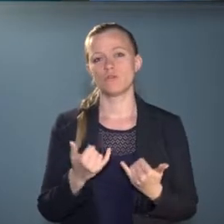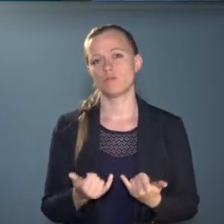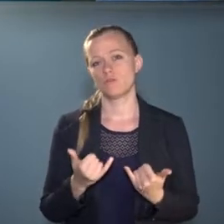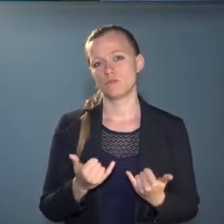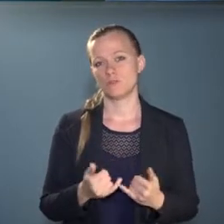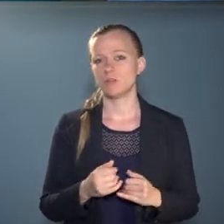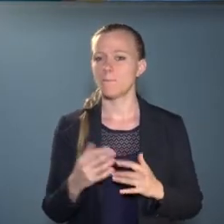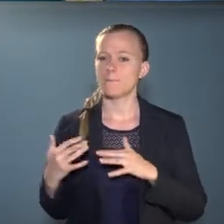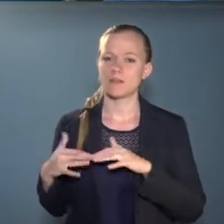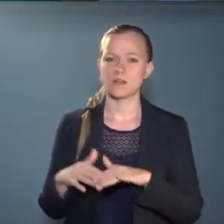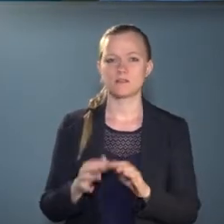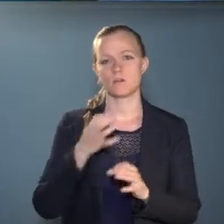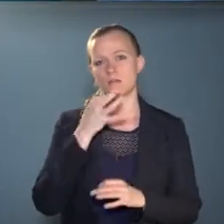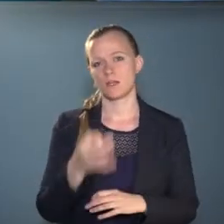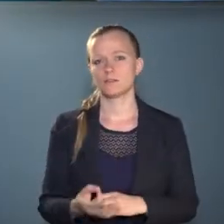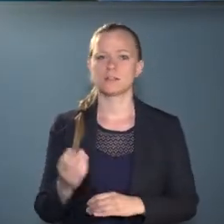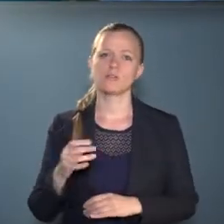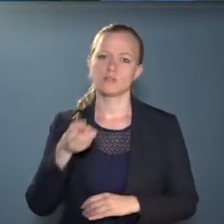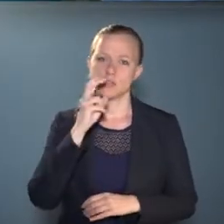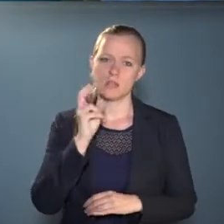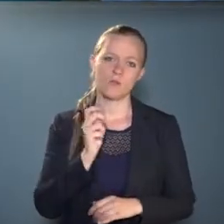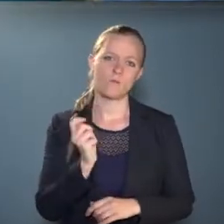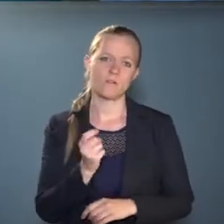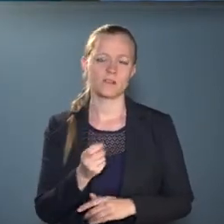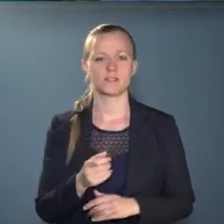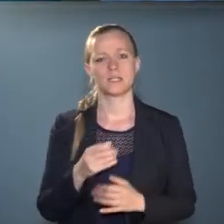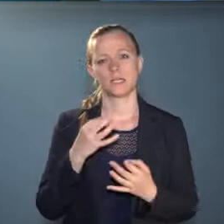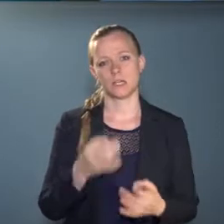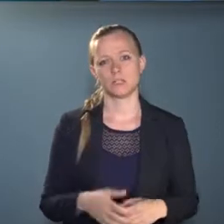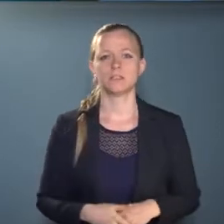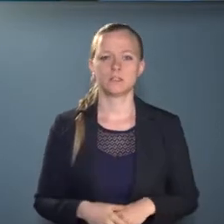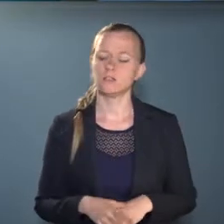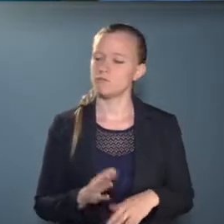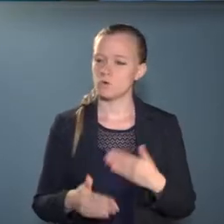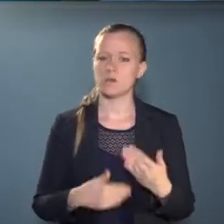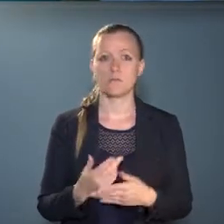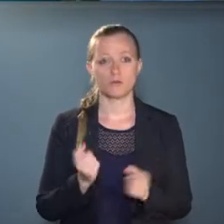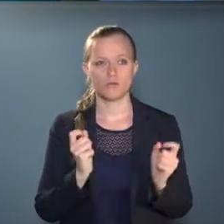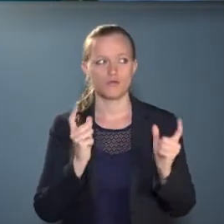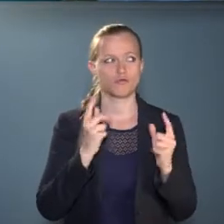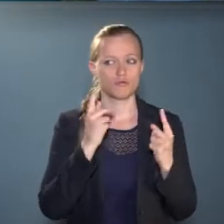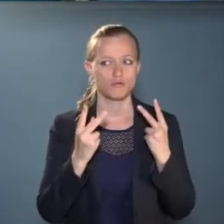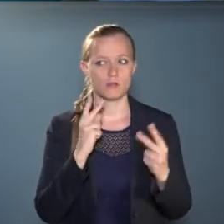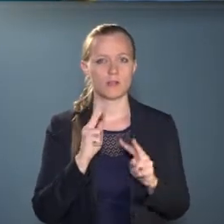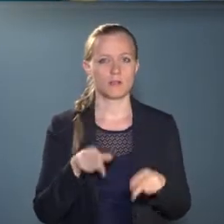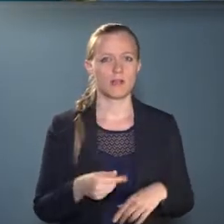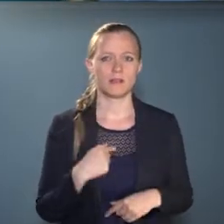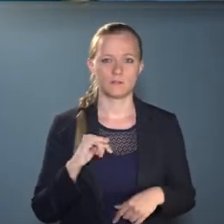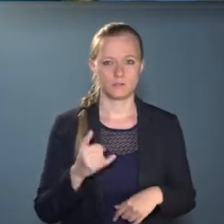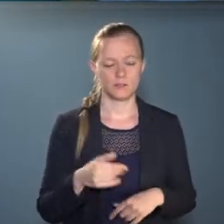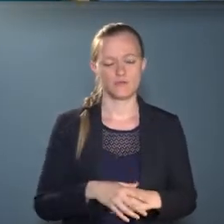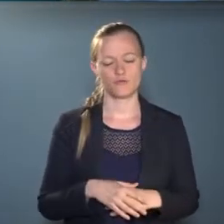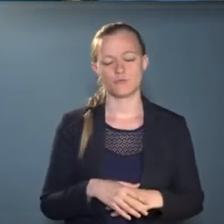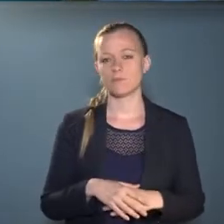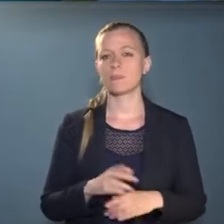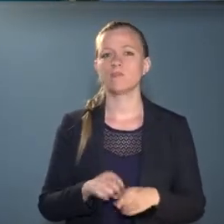a migráció kérdése, a terrorfenyegetettség kérdése, az egy folyamatos éberséget jelent számunkra is. Vannak